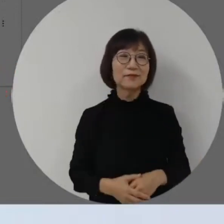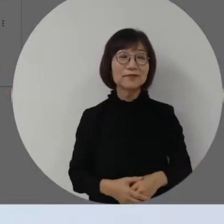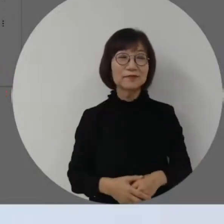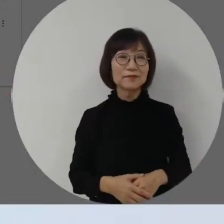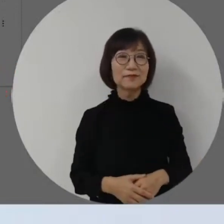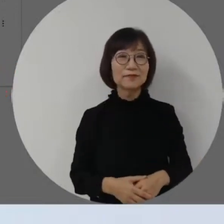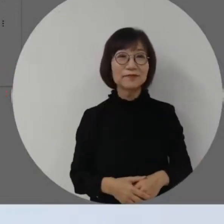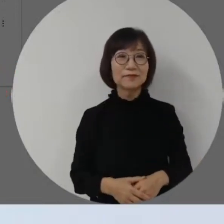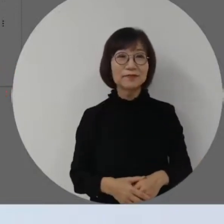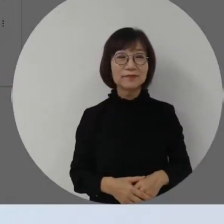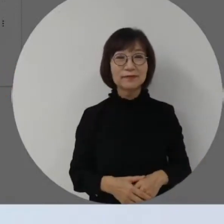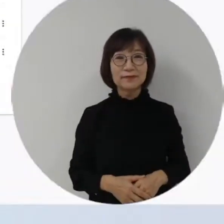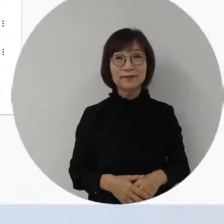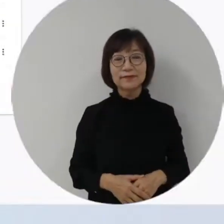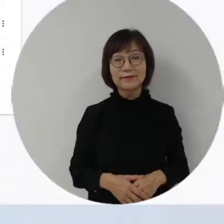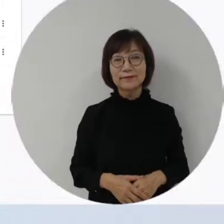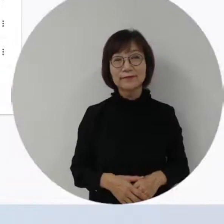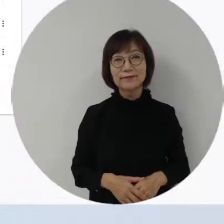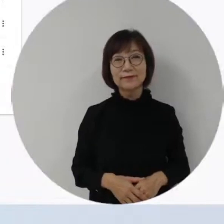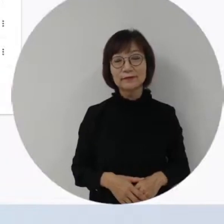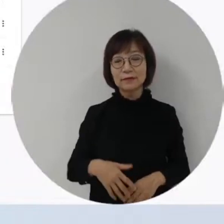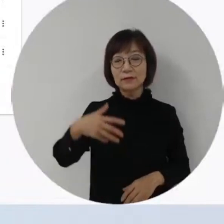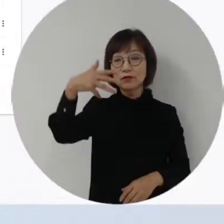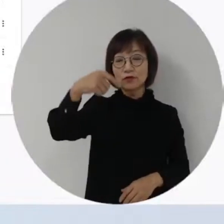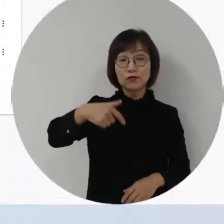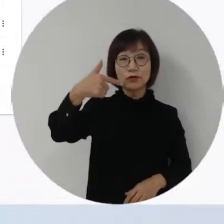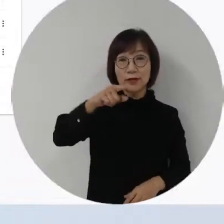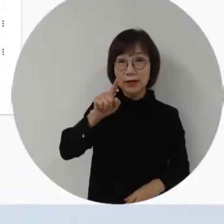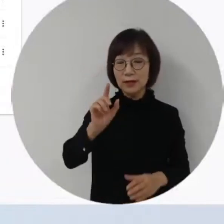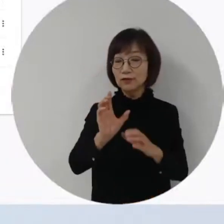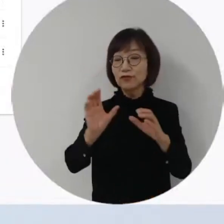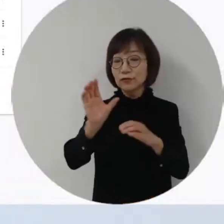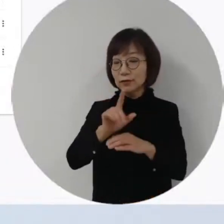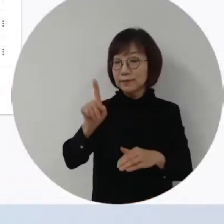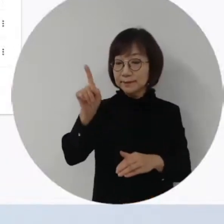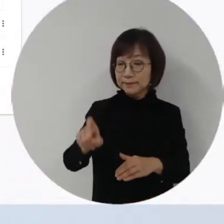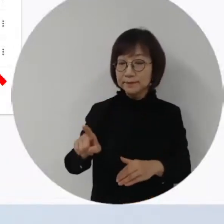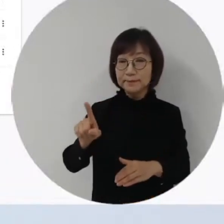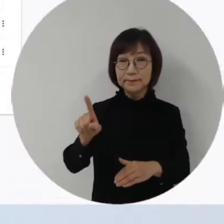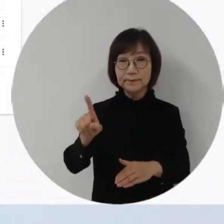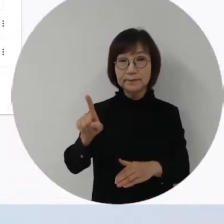이렇게 해서 시작 페이지에 URL이 3개가 들어갔죠.